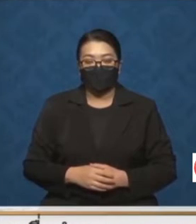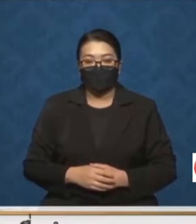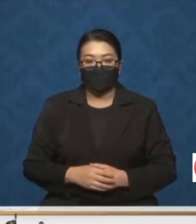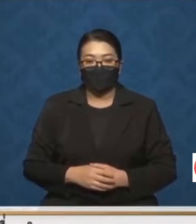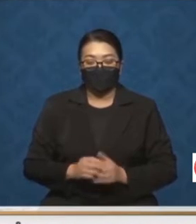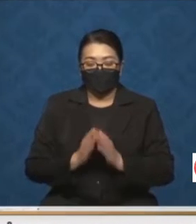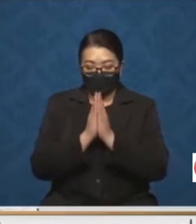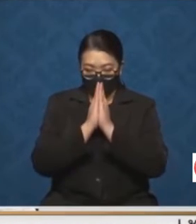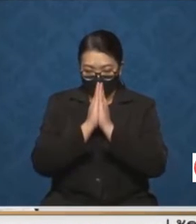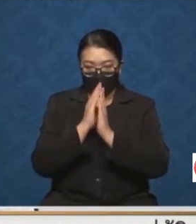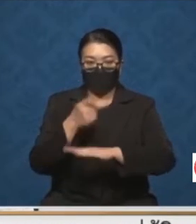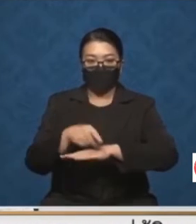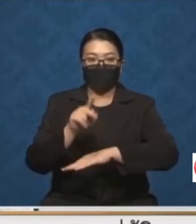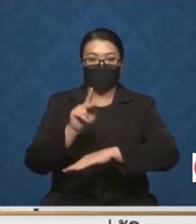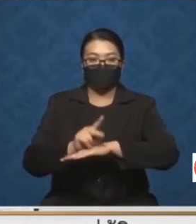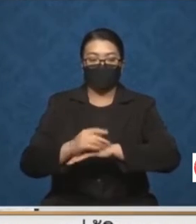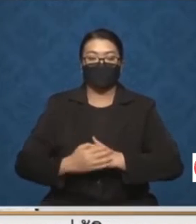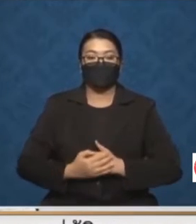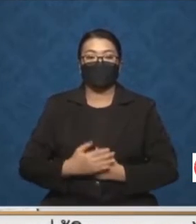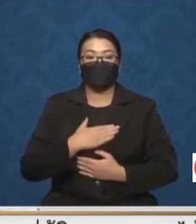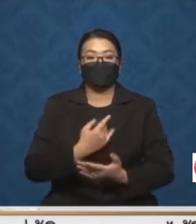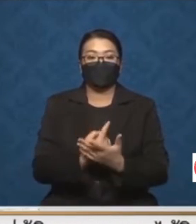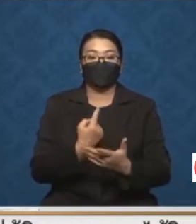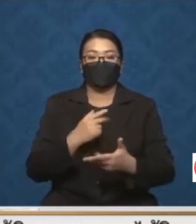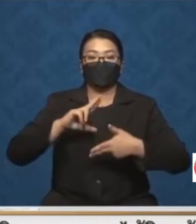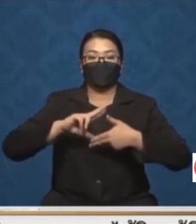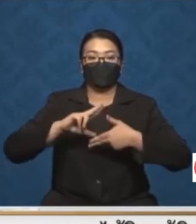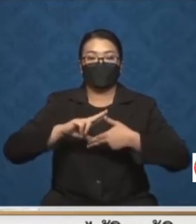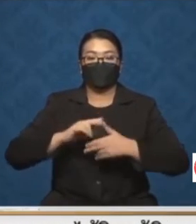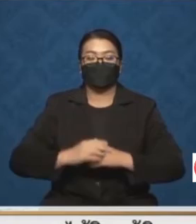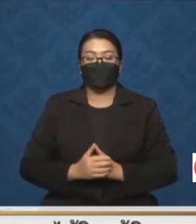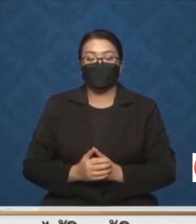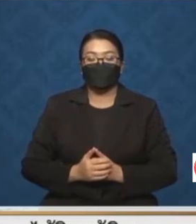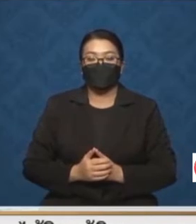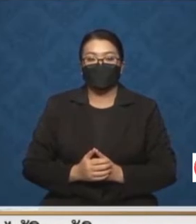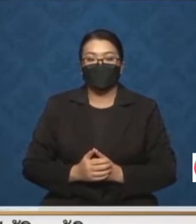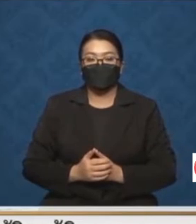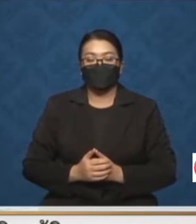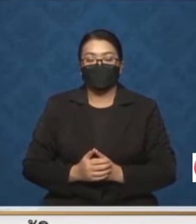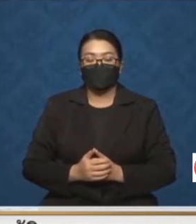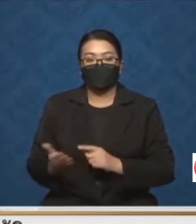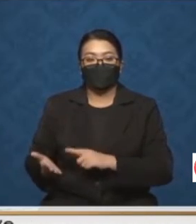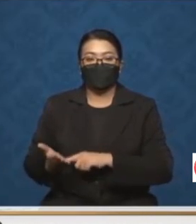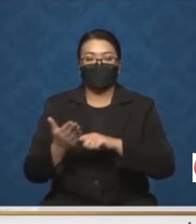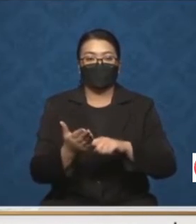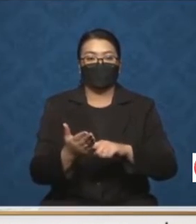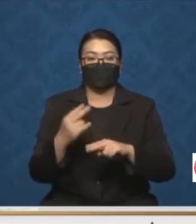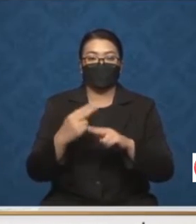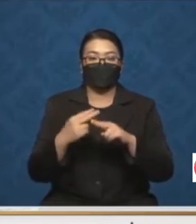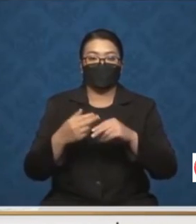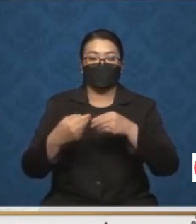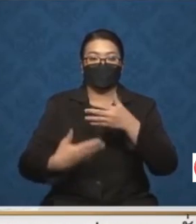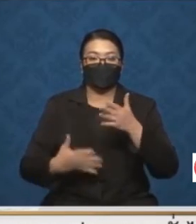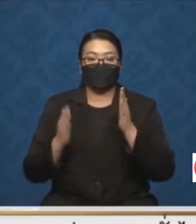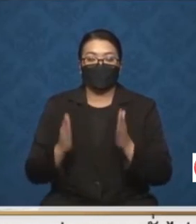ธานสภาผู้แทนราษฎรที่เคารพดิฉันไพรินทร์เทียนสุวรรณสมาชิกสภาผู้แทนราษฎรเขต7จังหวั